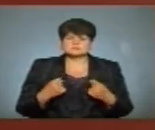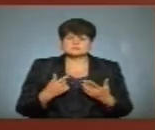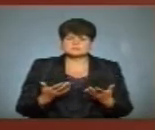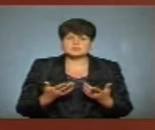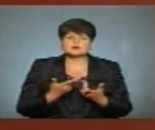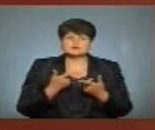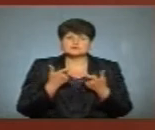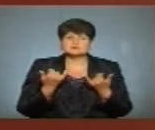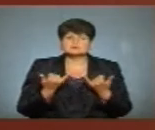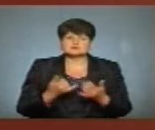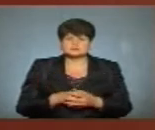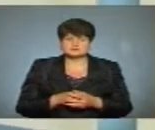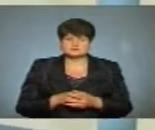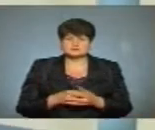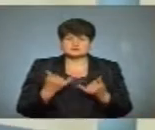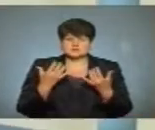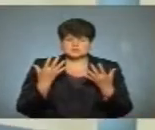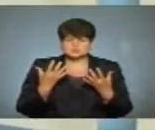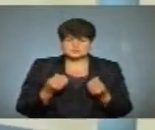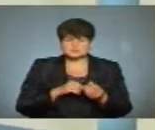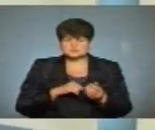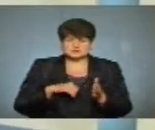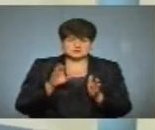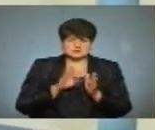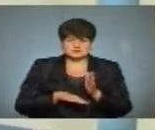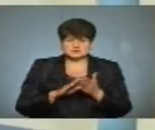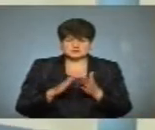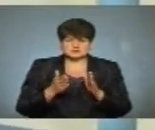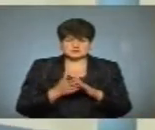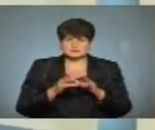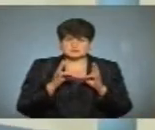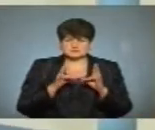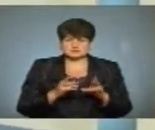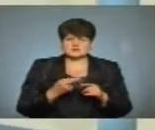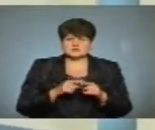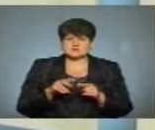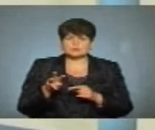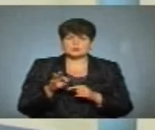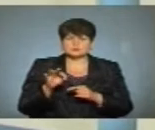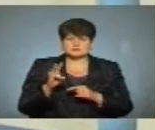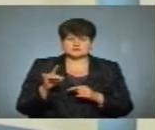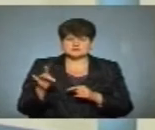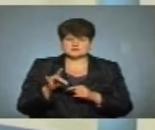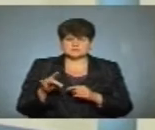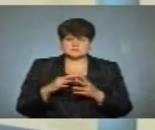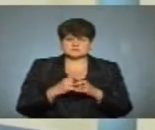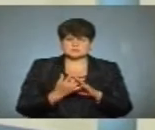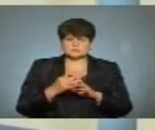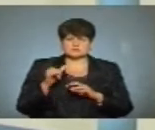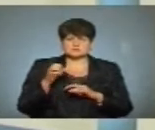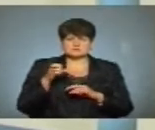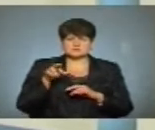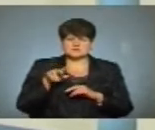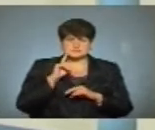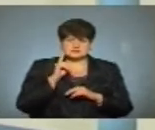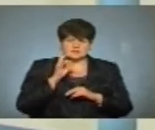Яка інформація наразі? На сьогоднішній день найгірша ситуація і найнебезпечніша – це Монастирський район. В районі селища